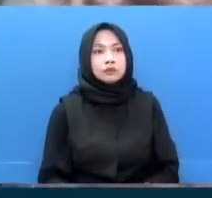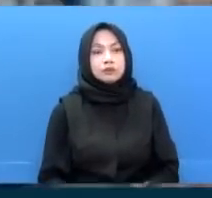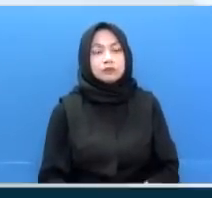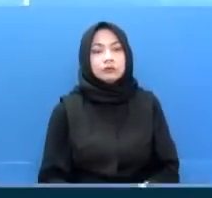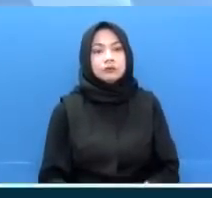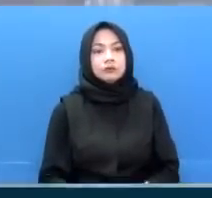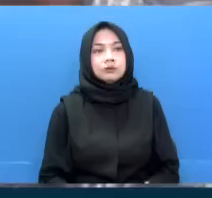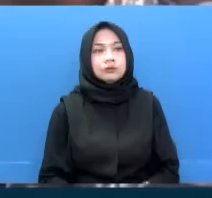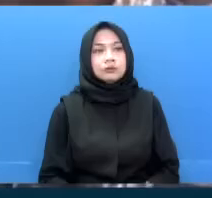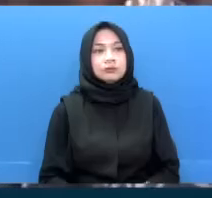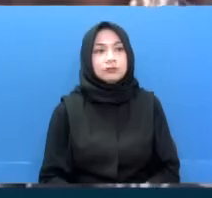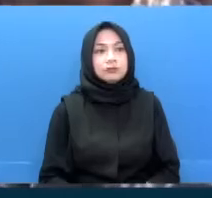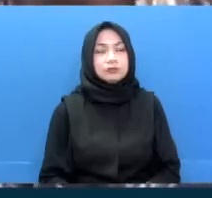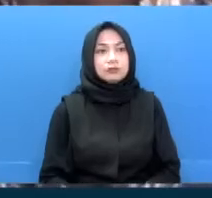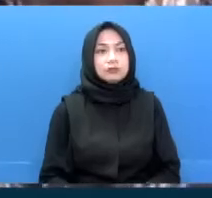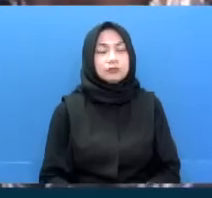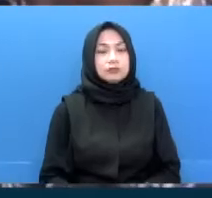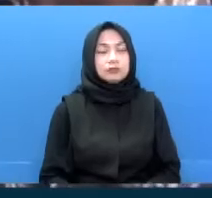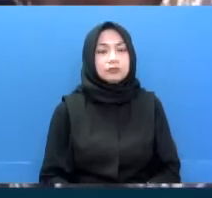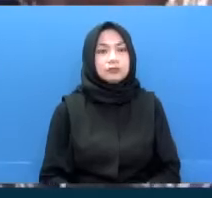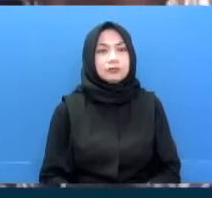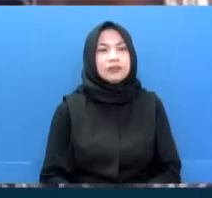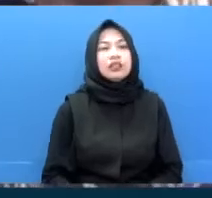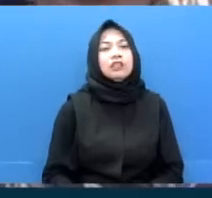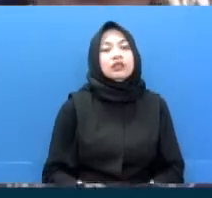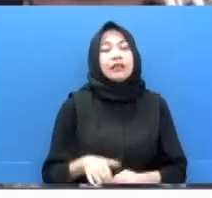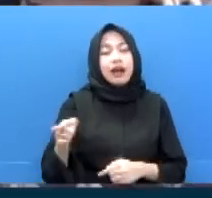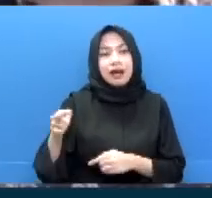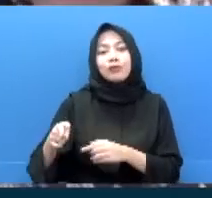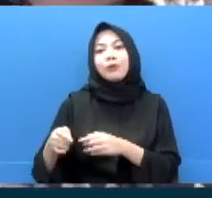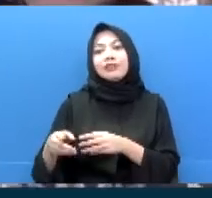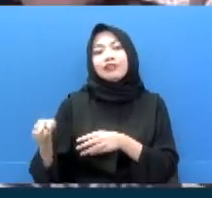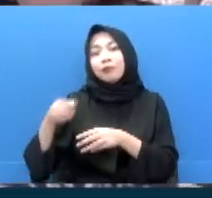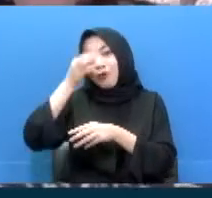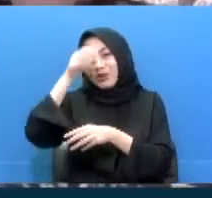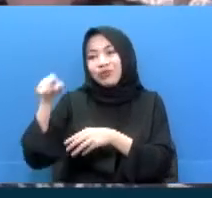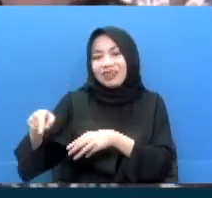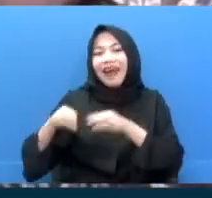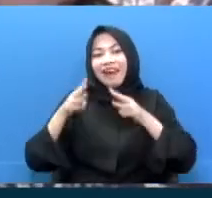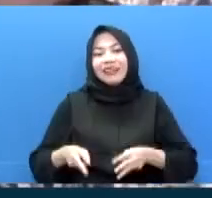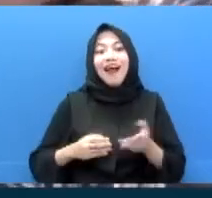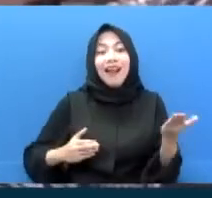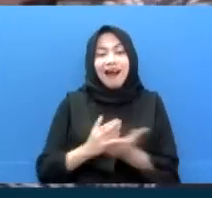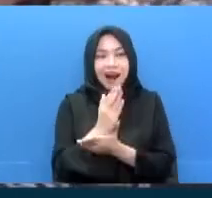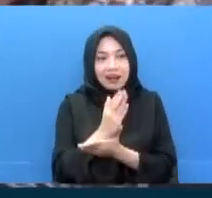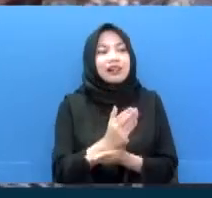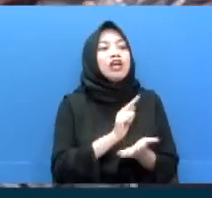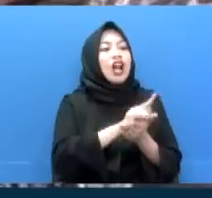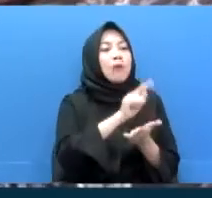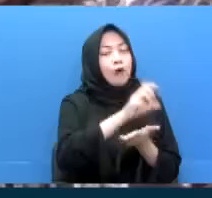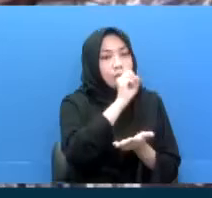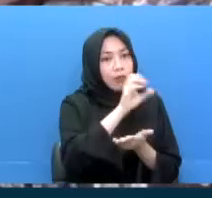lalu kawan-kawan yang ada kaitannya tentang etika kepolisian untuk yang dari